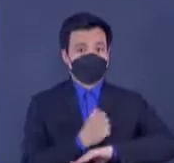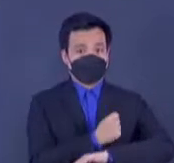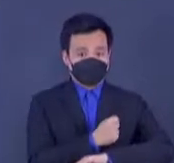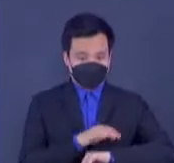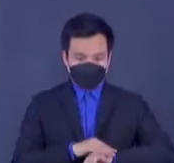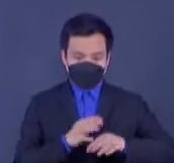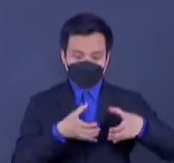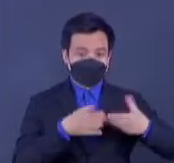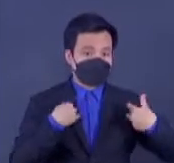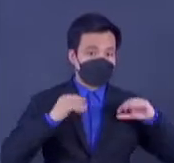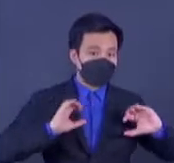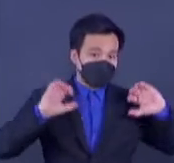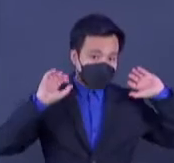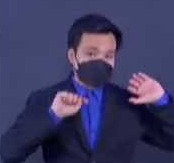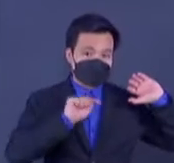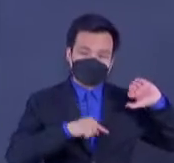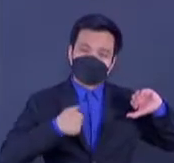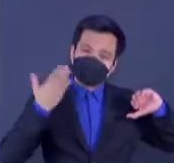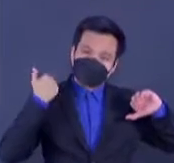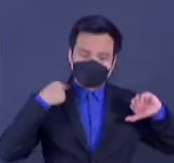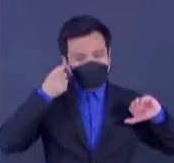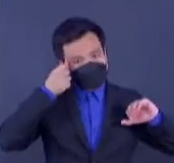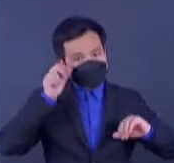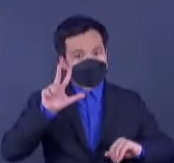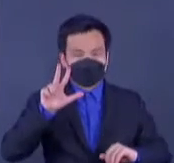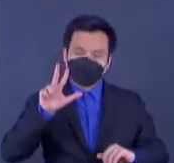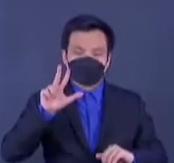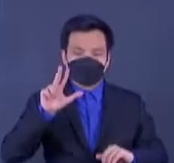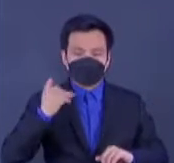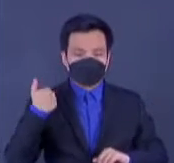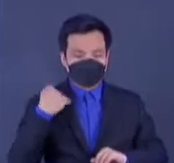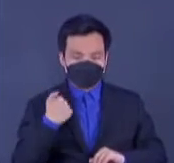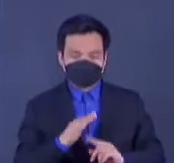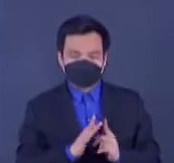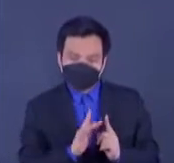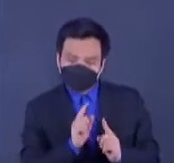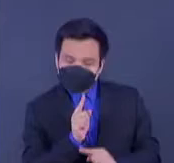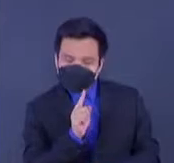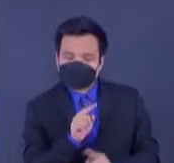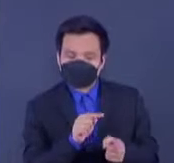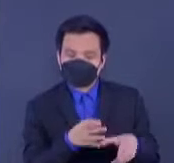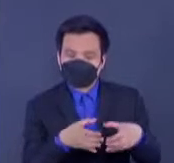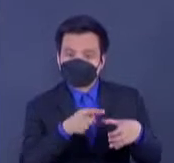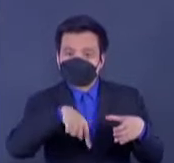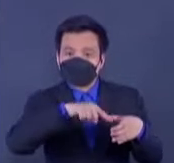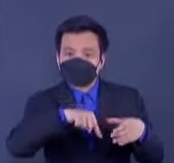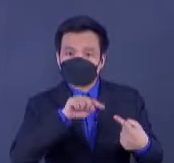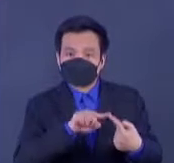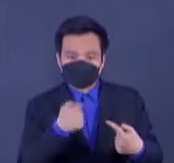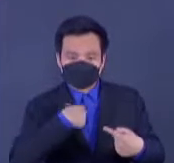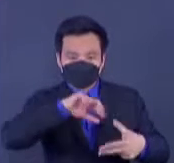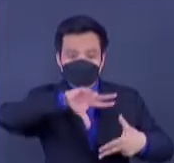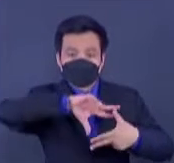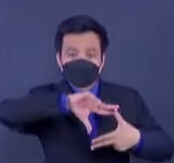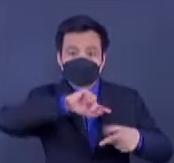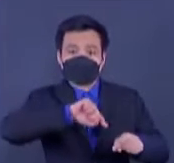ฝากฝั่งของรัฐบาลครับก่อนหน้านี้เนี่ย 2-3 วันมีกระแสถูกพูดถึงกลุ่มนึงในพรรคพลังประชารัฐอย่าง